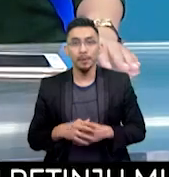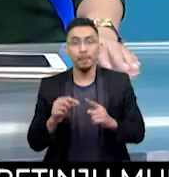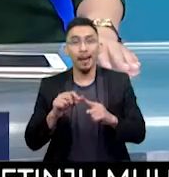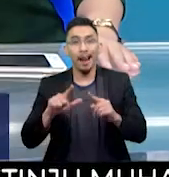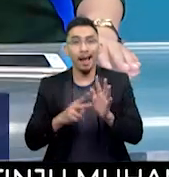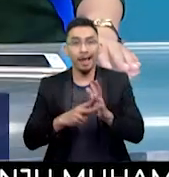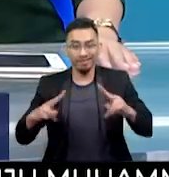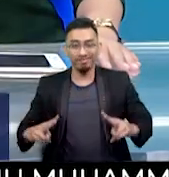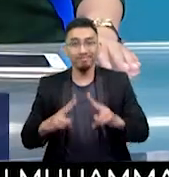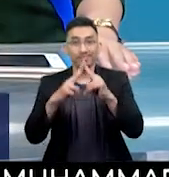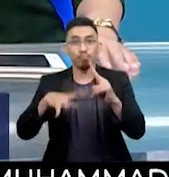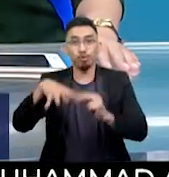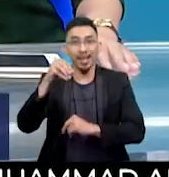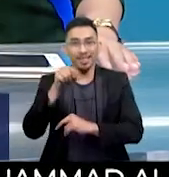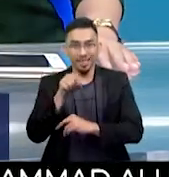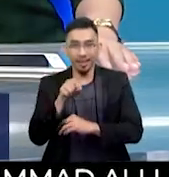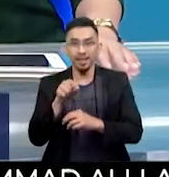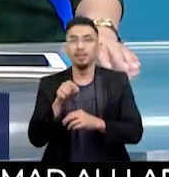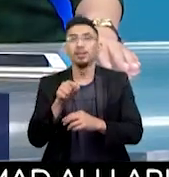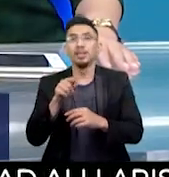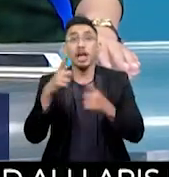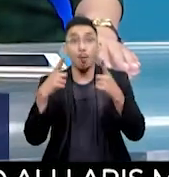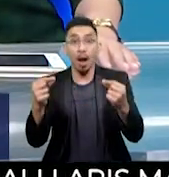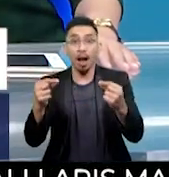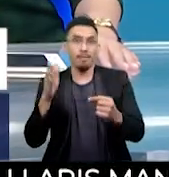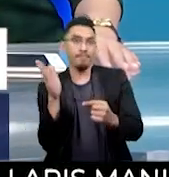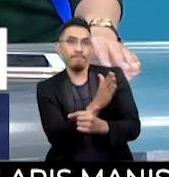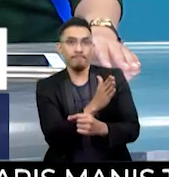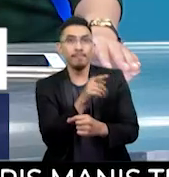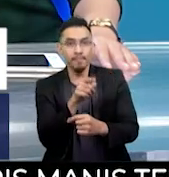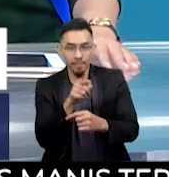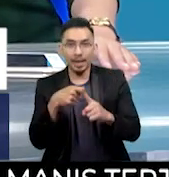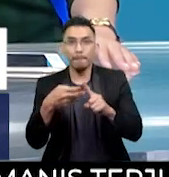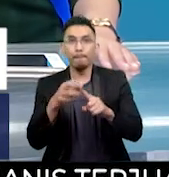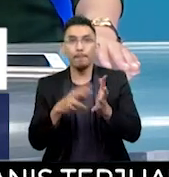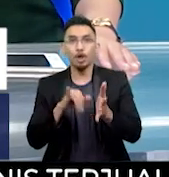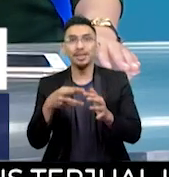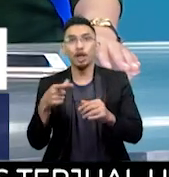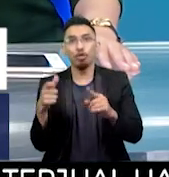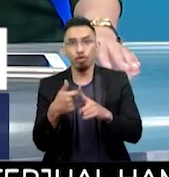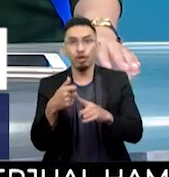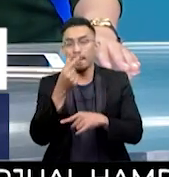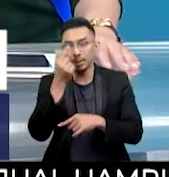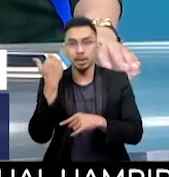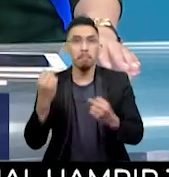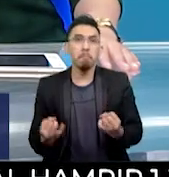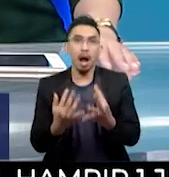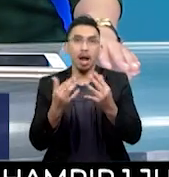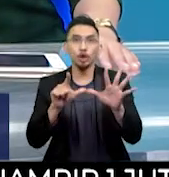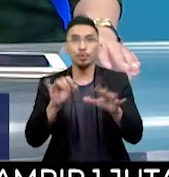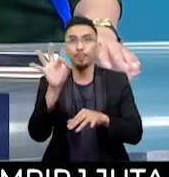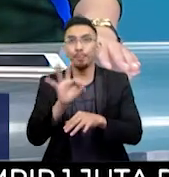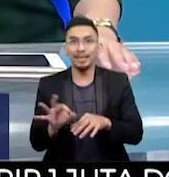Mirsa, sebuah induk gardu listrik PLN Transmisi Jawa bagian Barat di Kemanggisan Kebonjeruk Kamis pagi terbakar. Saat ini 70% wilayah